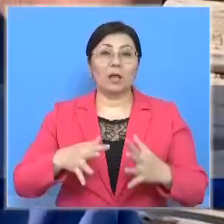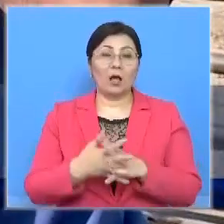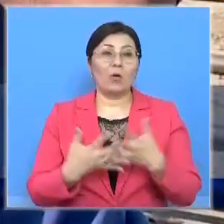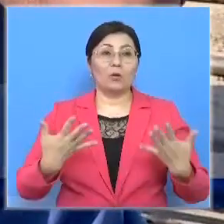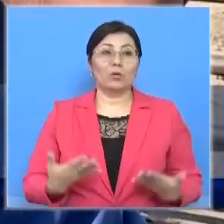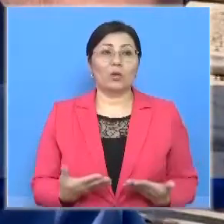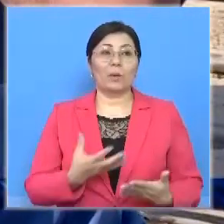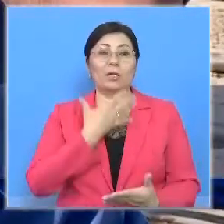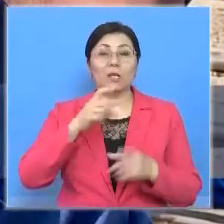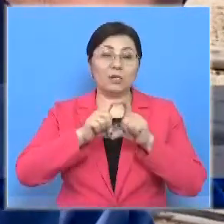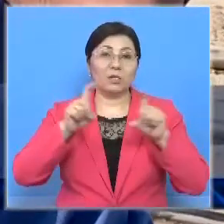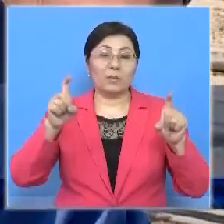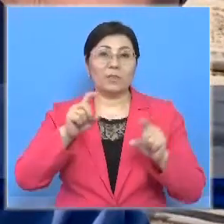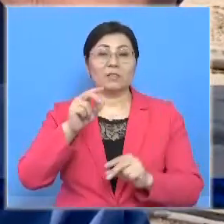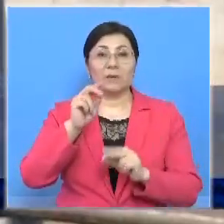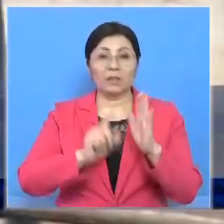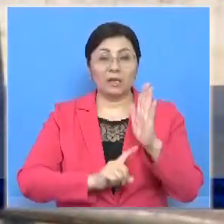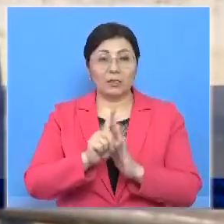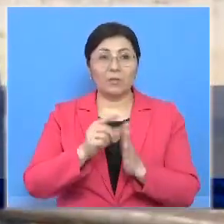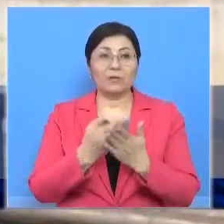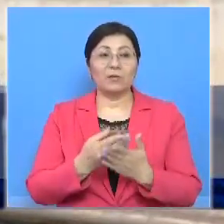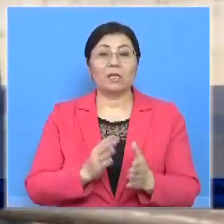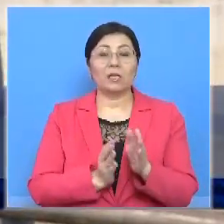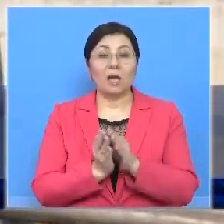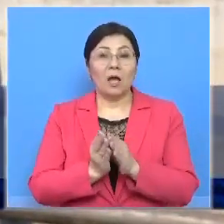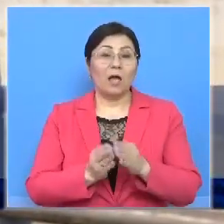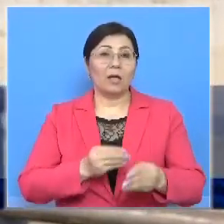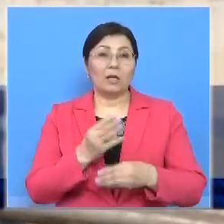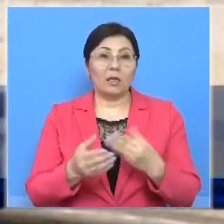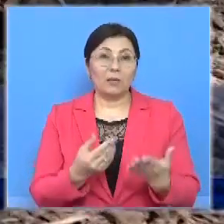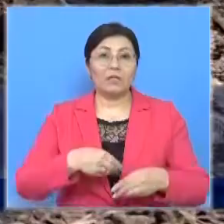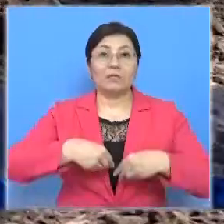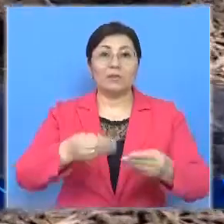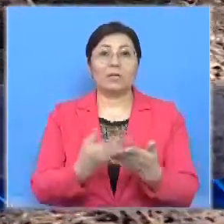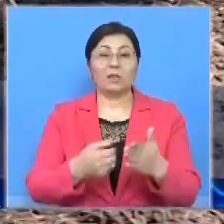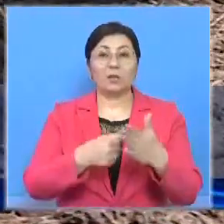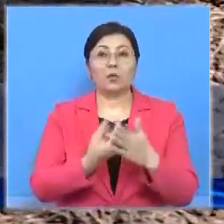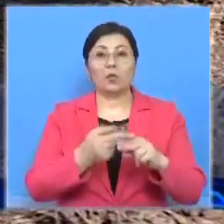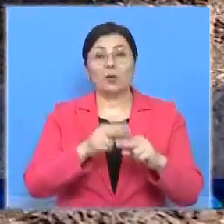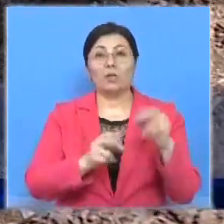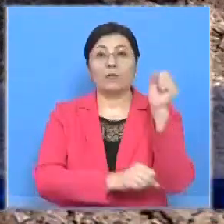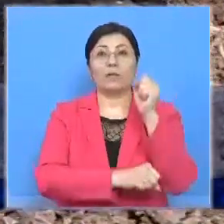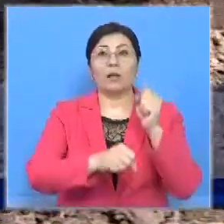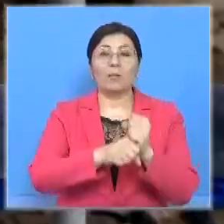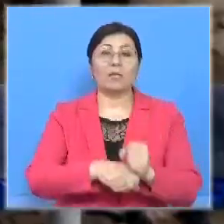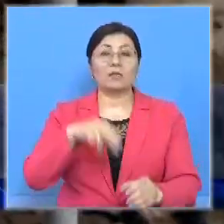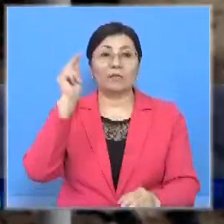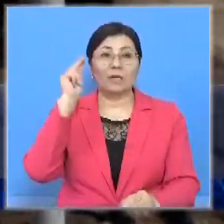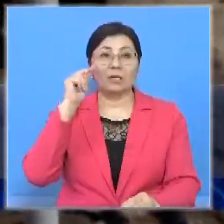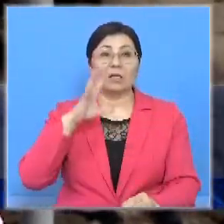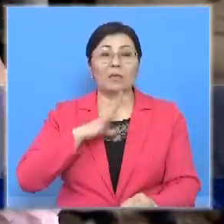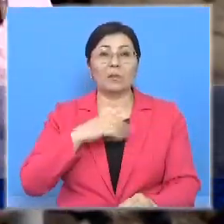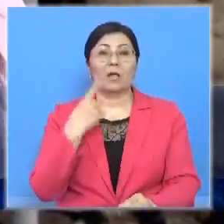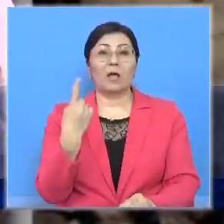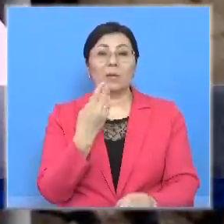бастап жатыр. 2,5%-ben несие алды. Мұнда қияр мен қызанақ отырғызылады. Бұған дейін тәжірибелі шаруалардан жылыжай ісін меңгеріп алған. Бірінші